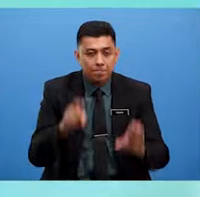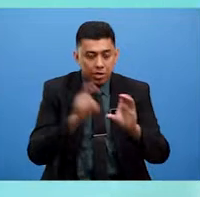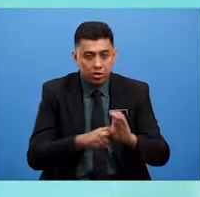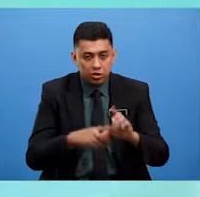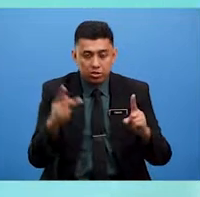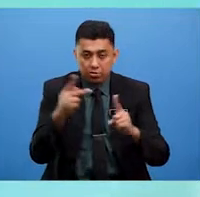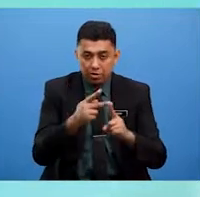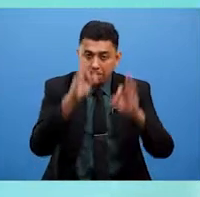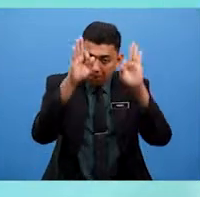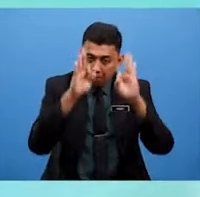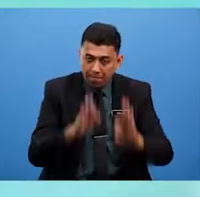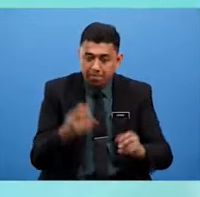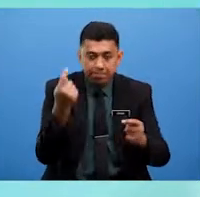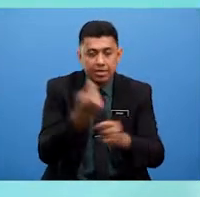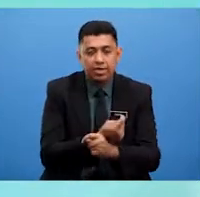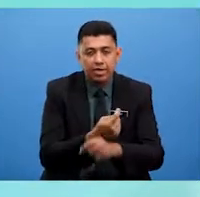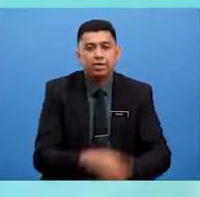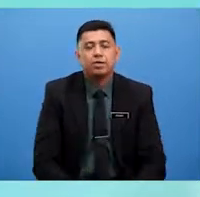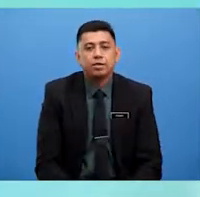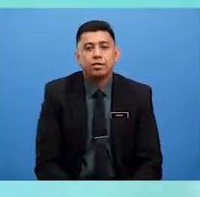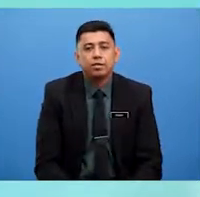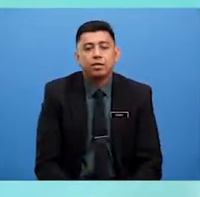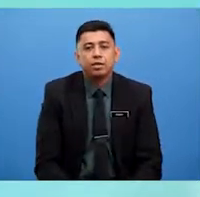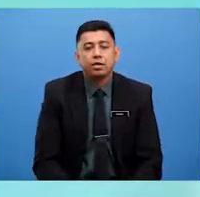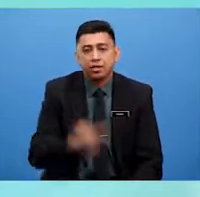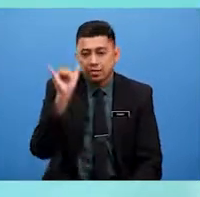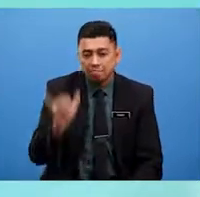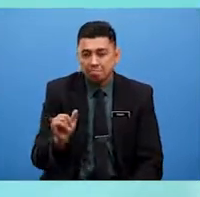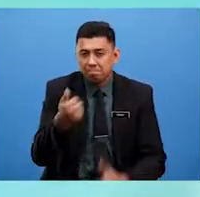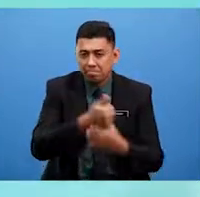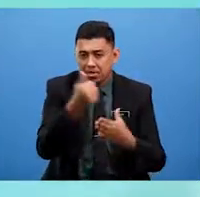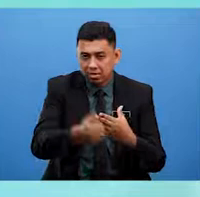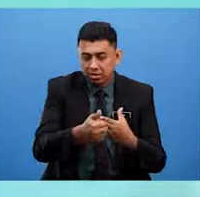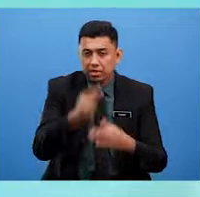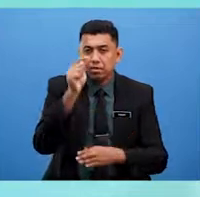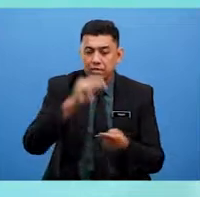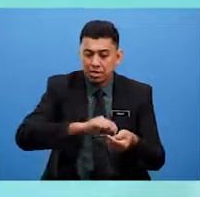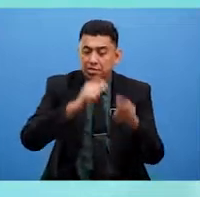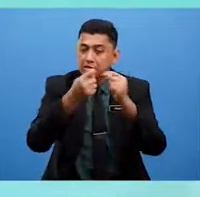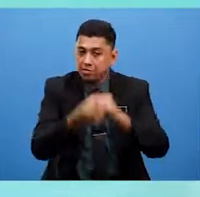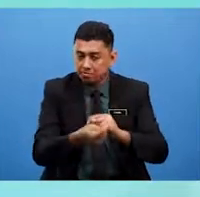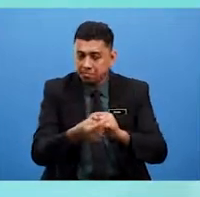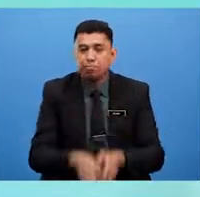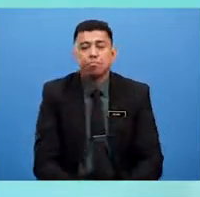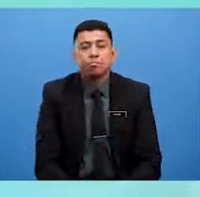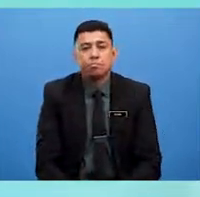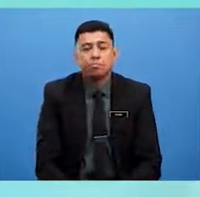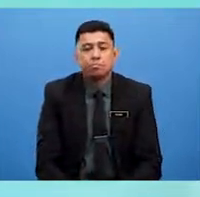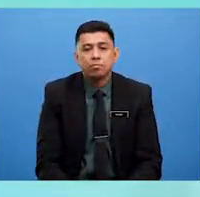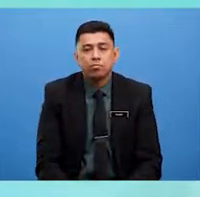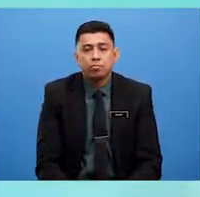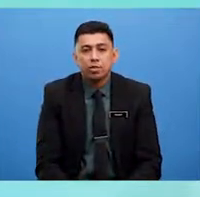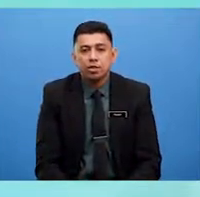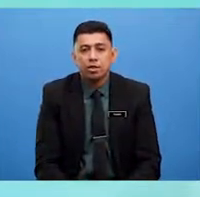kepada format pertandingan. Fasa yang terakhir ialah fasa transisi. Fasa transisi ialah